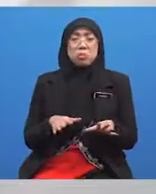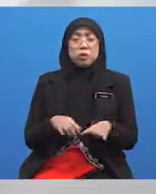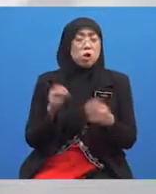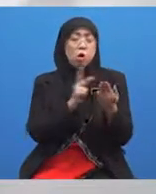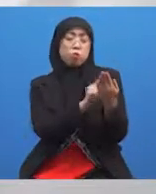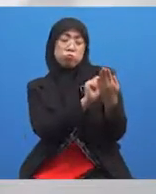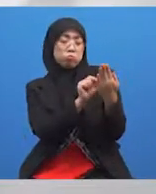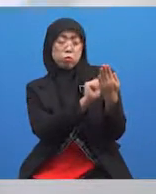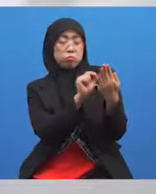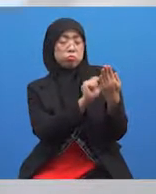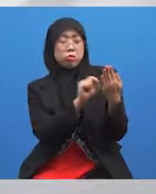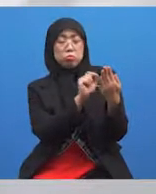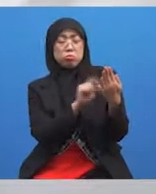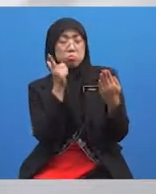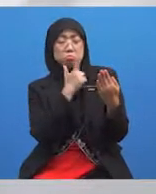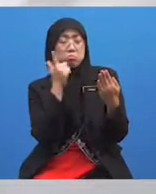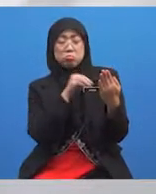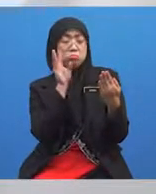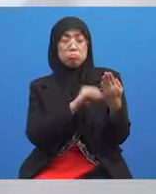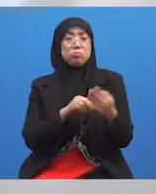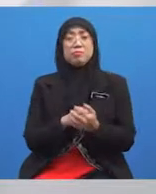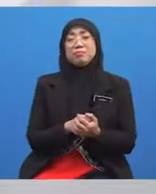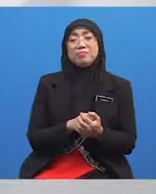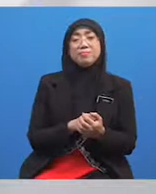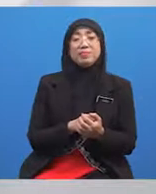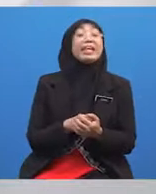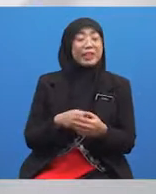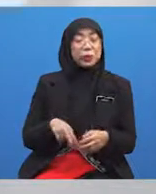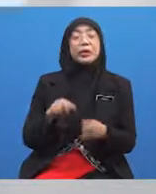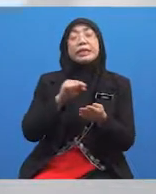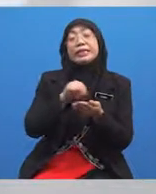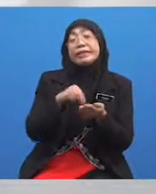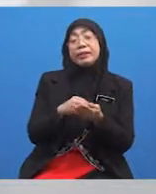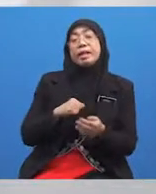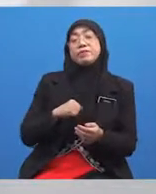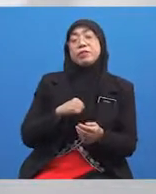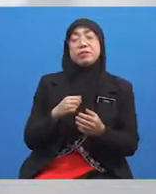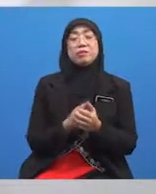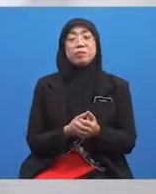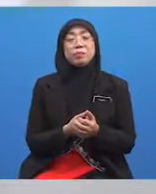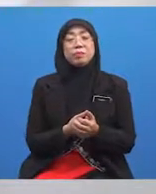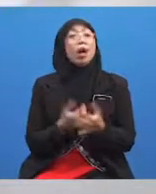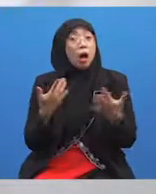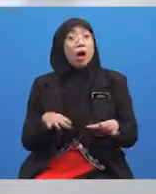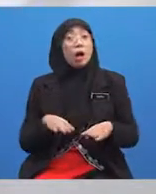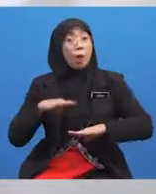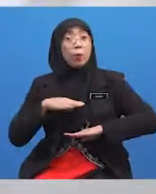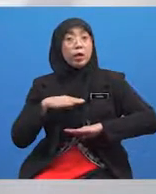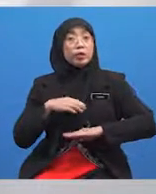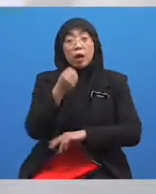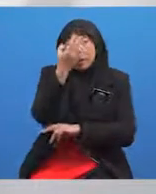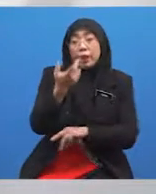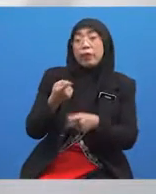jangkaan. Contohnya, pengguna akan beritahu tahap kepuasan menggunakan kereta kepada kawan-kawan. Adakah berpuas hati